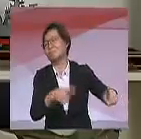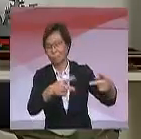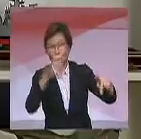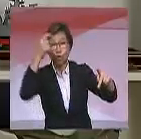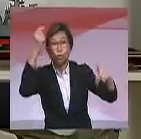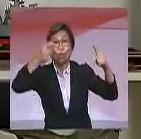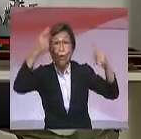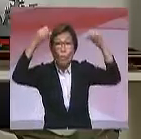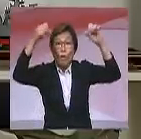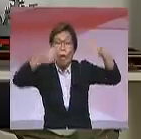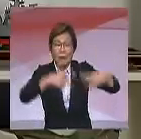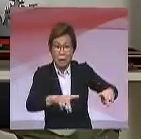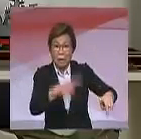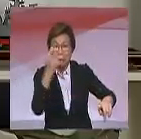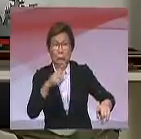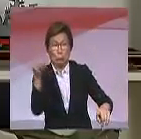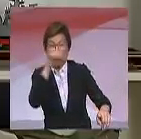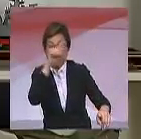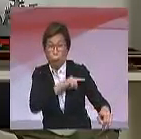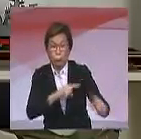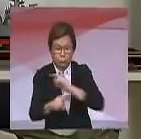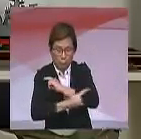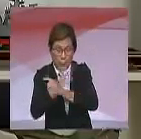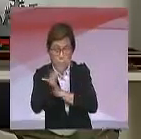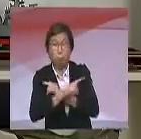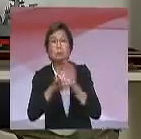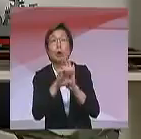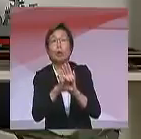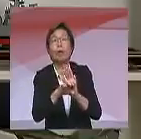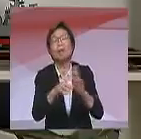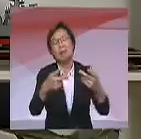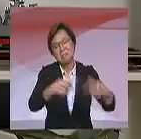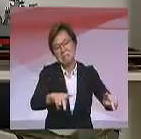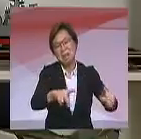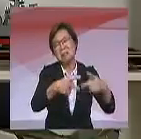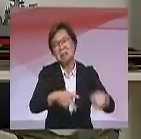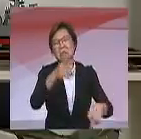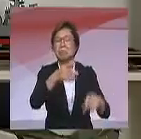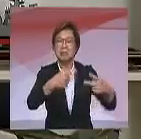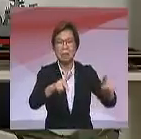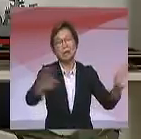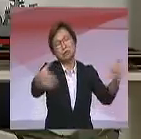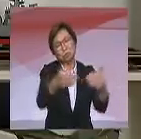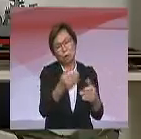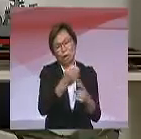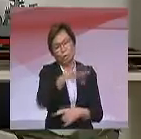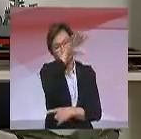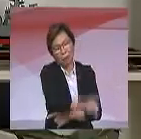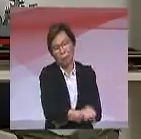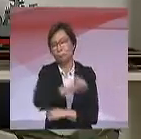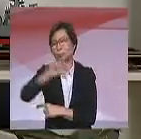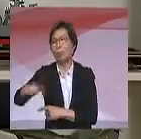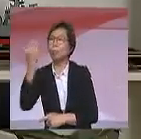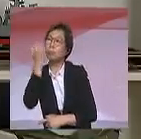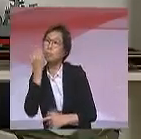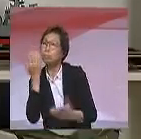tindakan dan tindakan lebih berat seperti menutup premis perniagaan mereka ataupun boleh dihadapkan ke